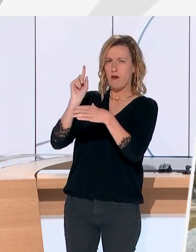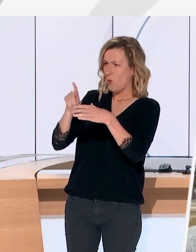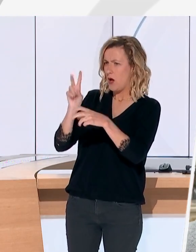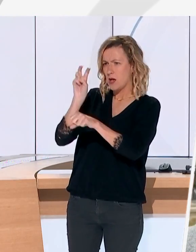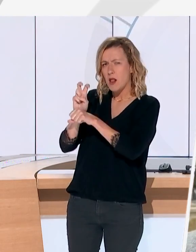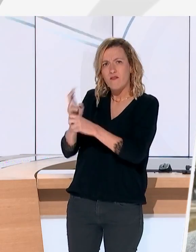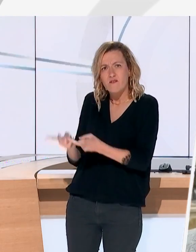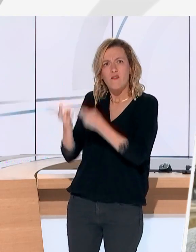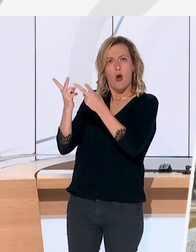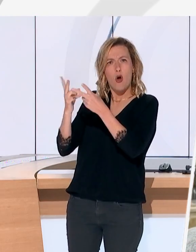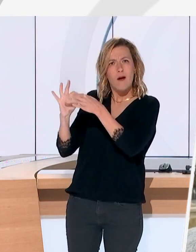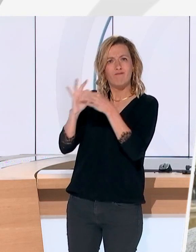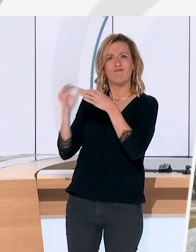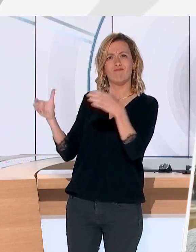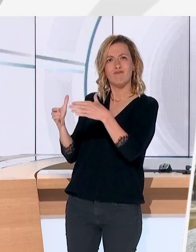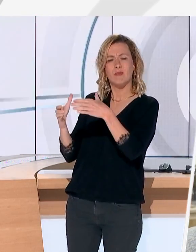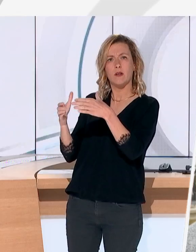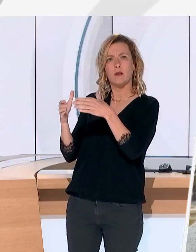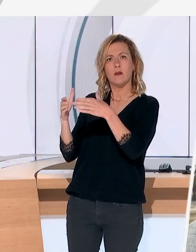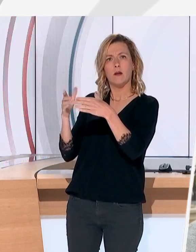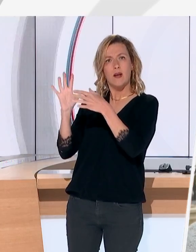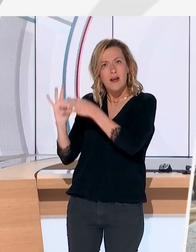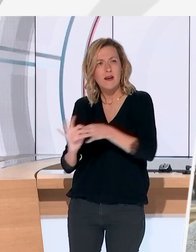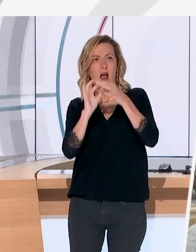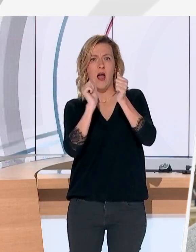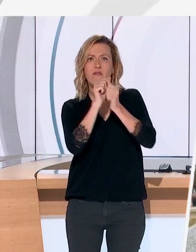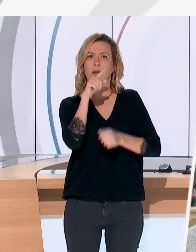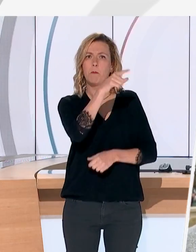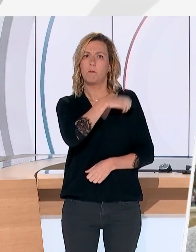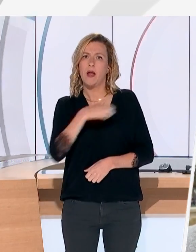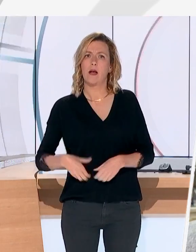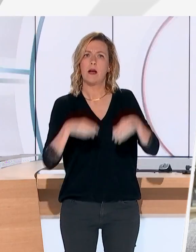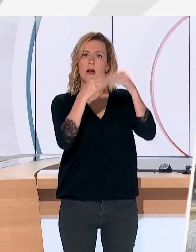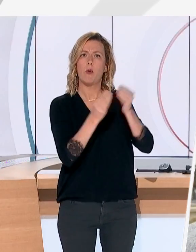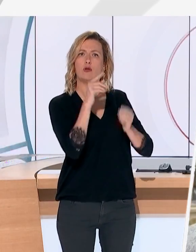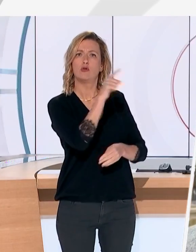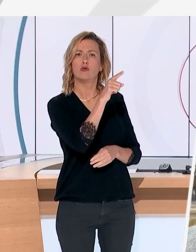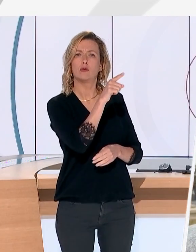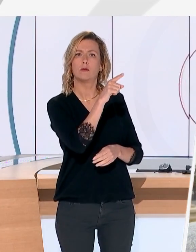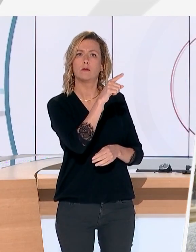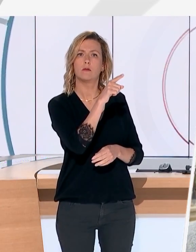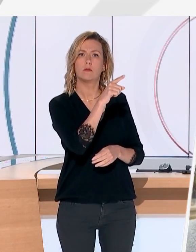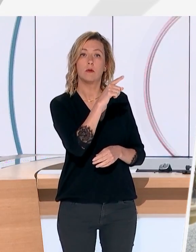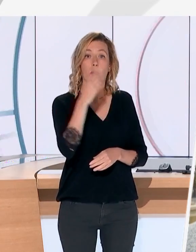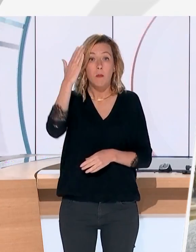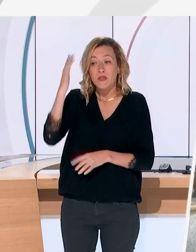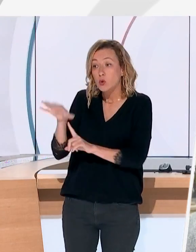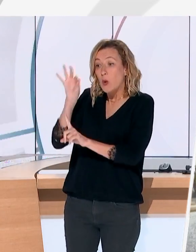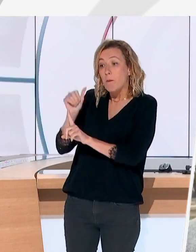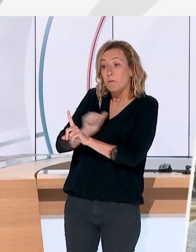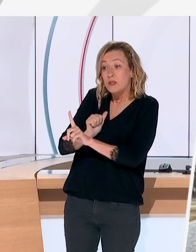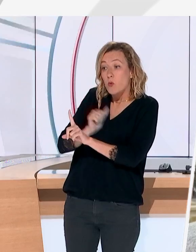plutôt toujours attachées aux valeurs républicaines qui sont celles qui nous lient ensemble avec Émile Roger-Lamberty, ou bien si c'est des choix